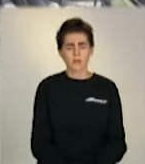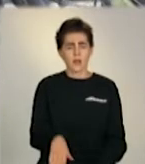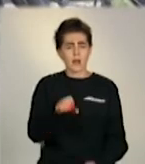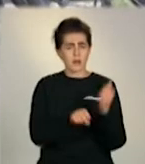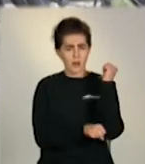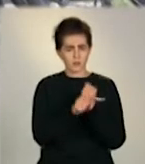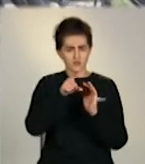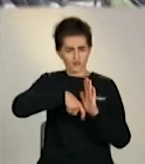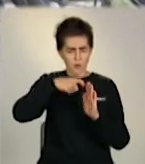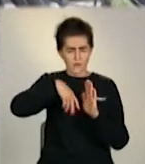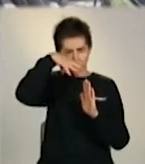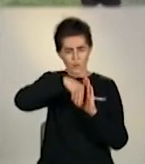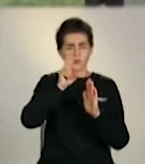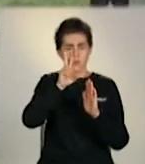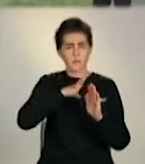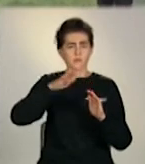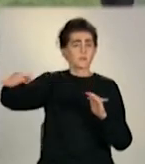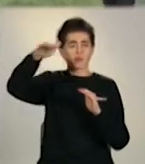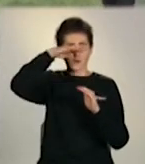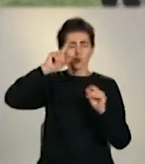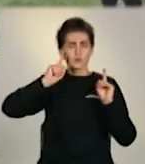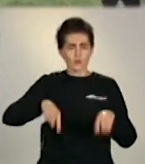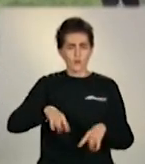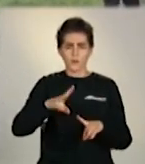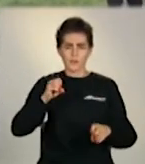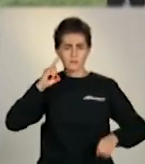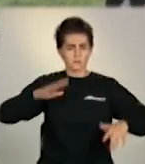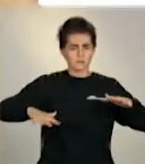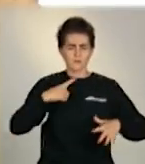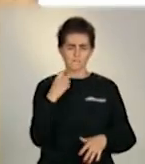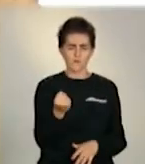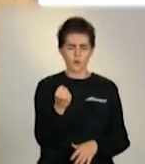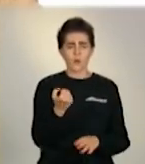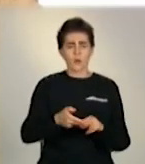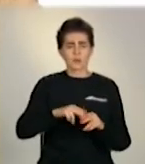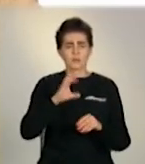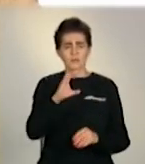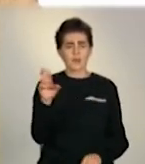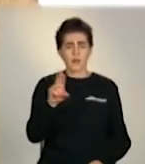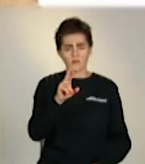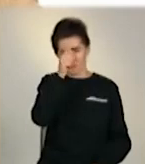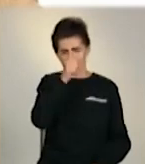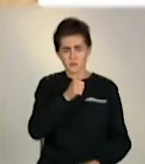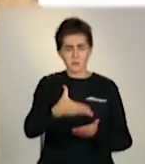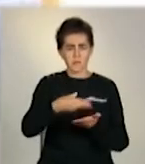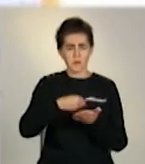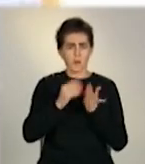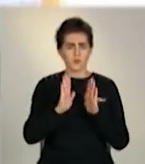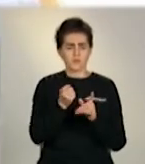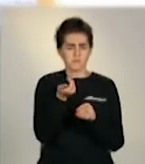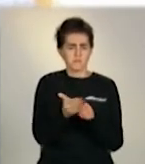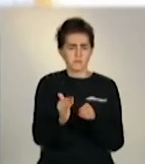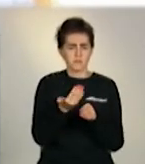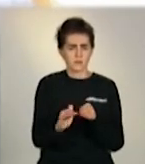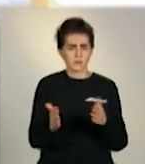Працівники шахти, які на поверхні, також непохитні. Михайло, робочий з обою, каже, з січня гроші виплачують частково. Приходимо